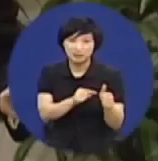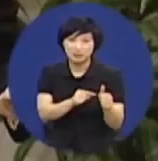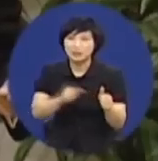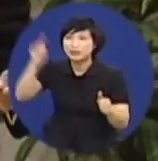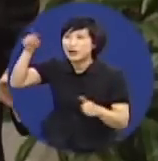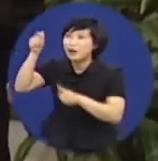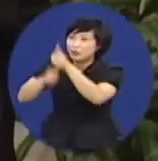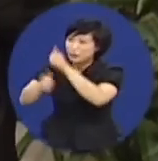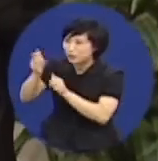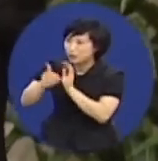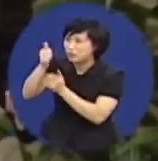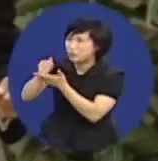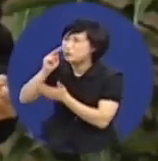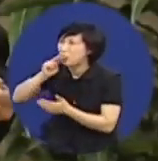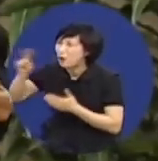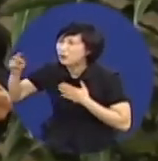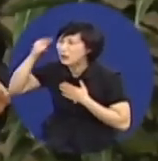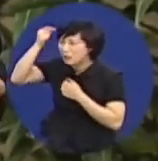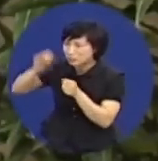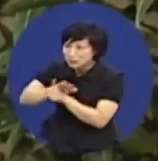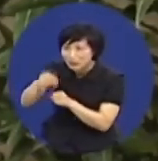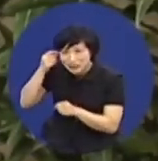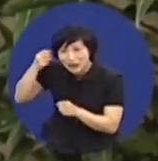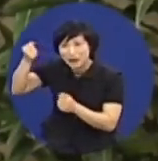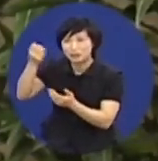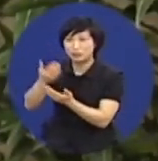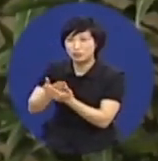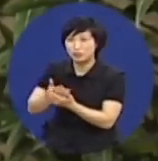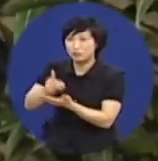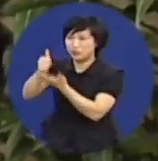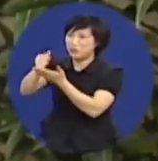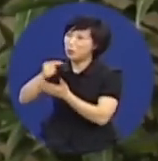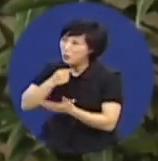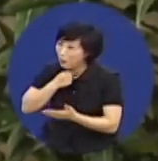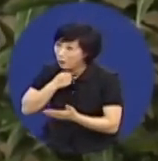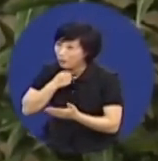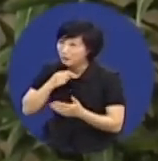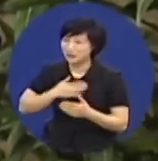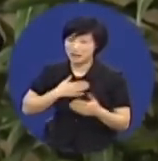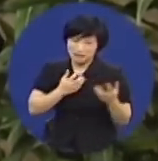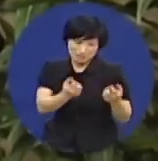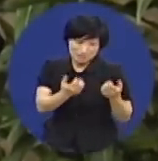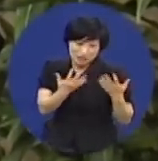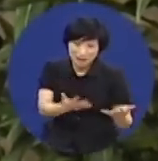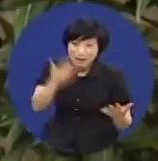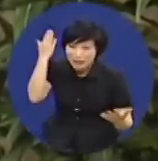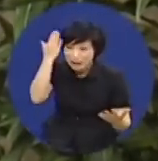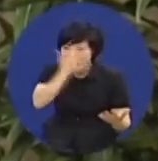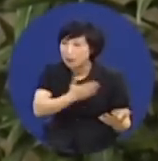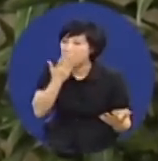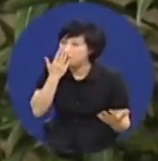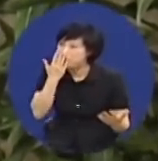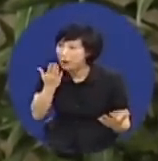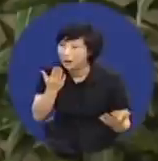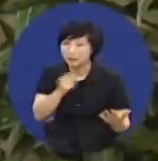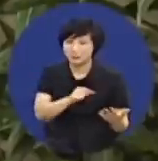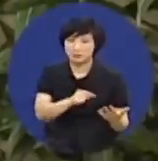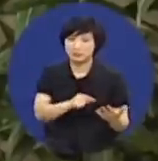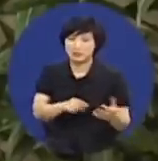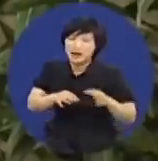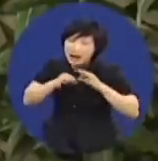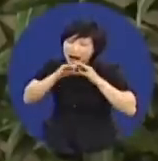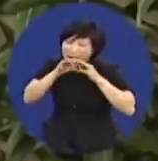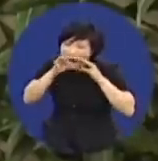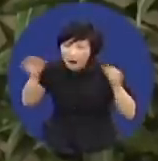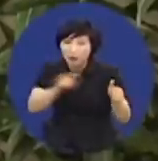を憐れんでください。御心ならば私を記憶していただけます。イ